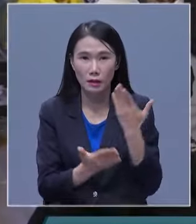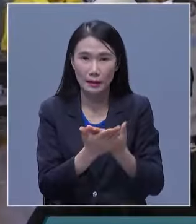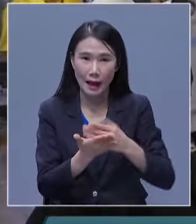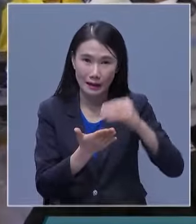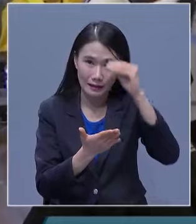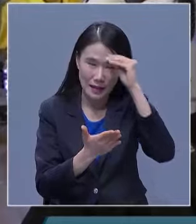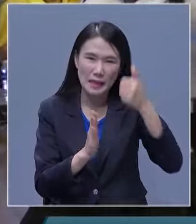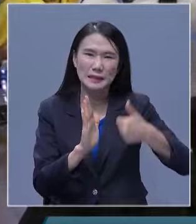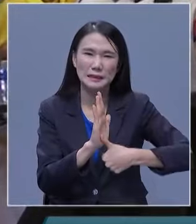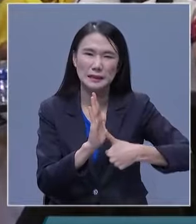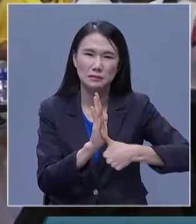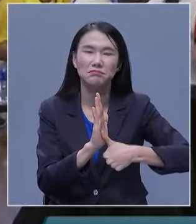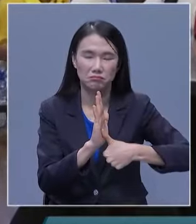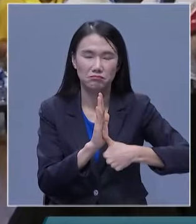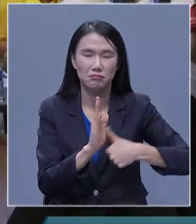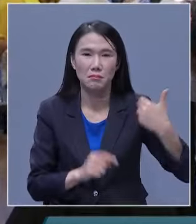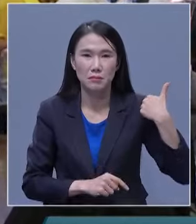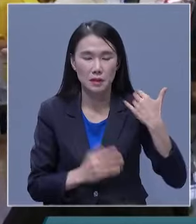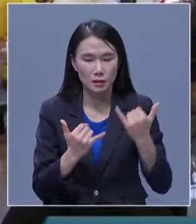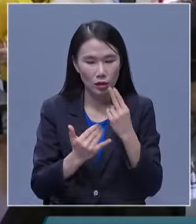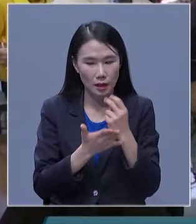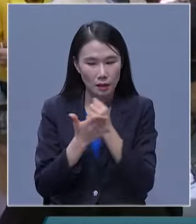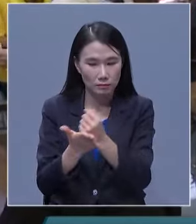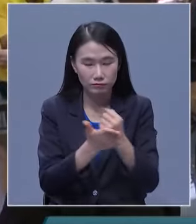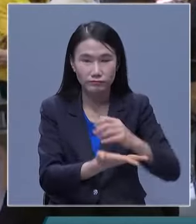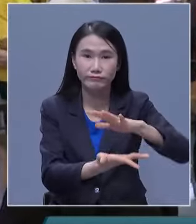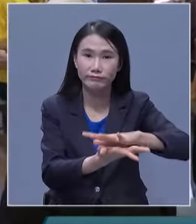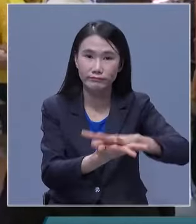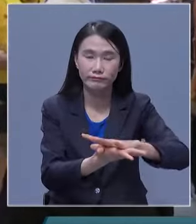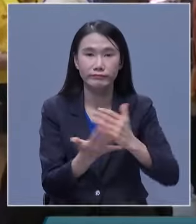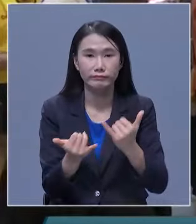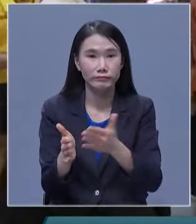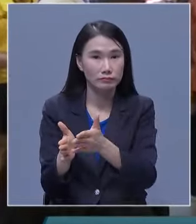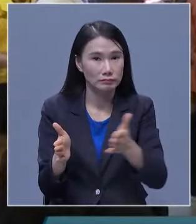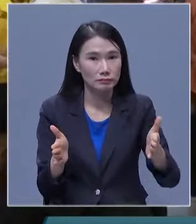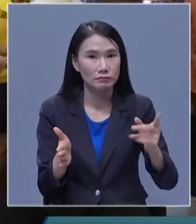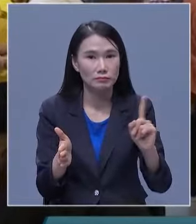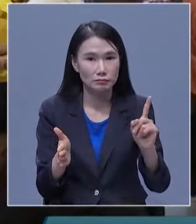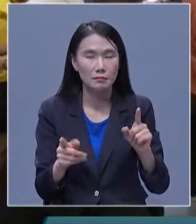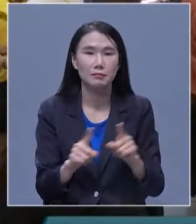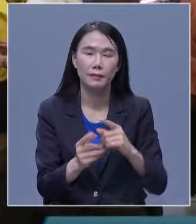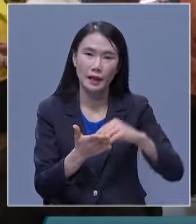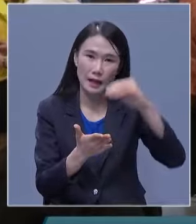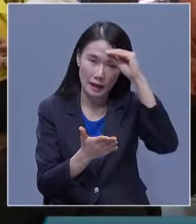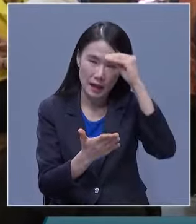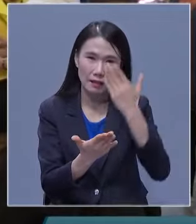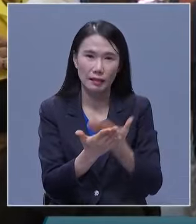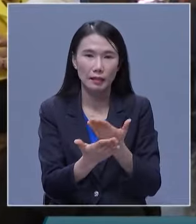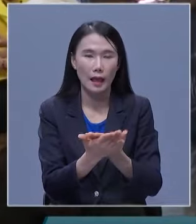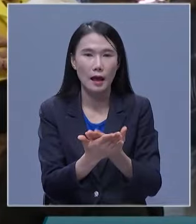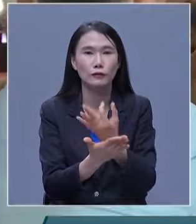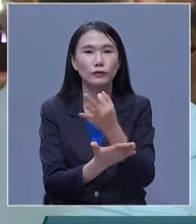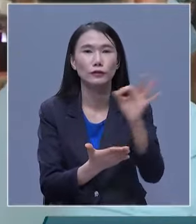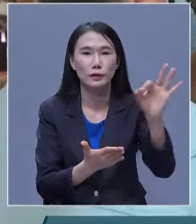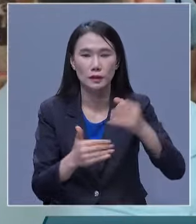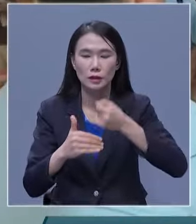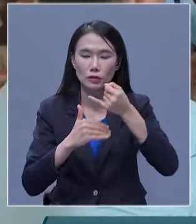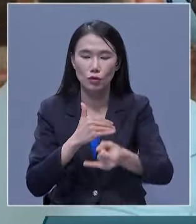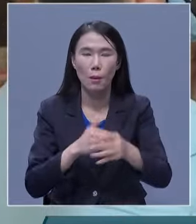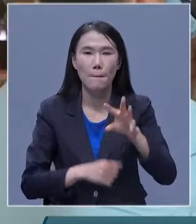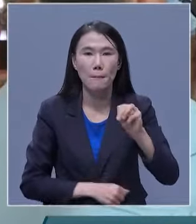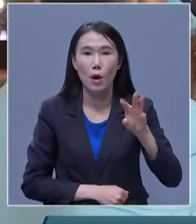าอยู่บ้างเหมือนกันการช่วยเหลือของทางโรงเรียนหลังจากนี้จะยกเว้นค่าเทอมให้จนจบชั้นม